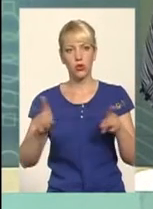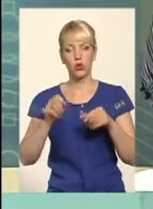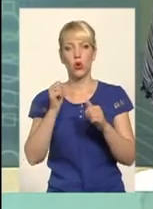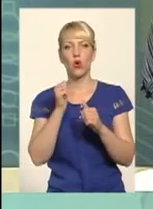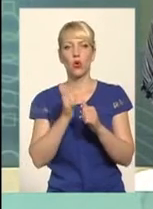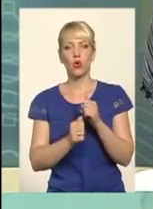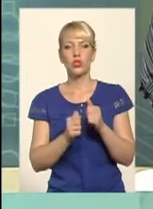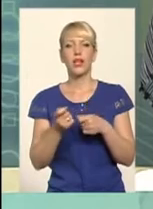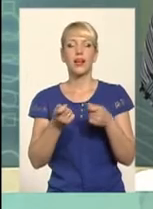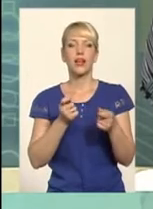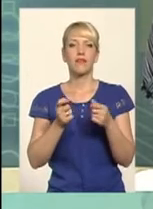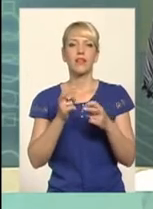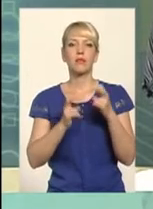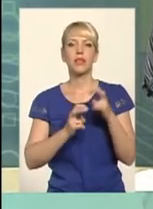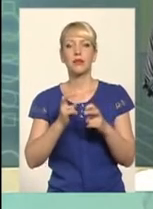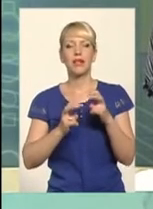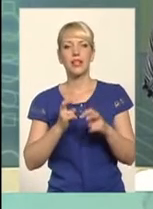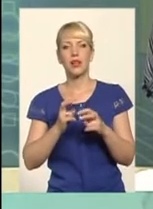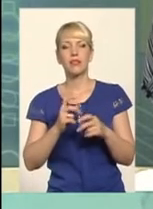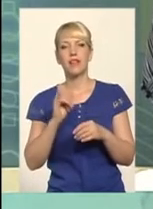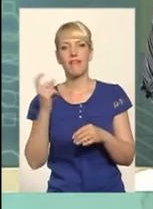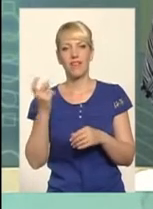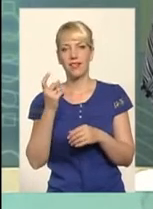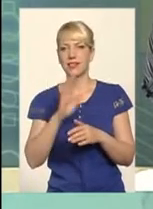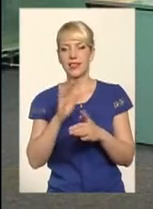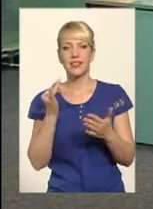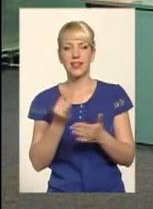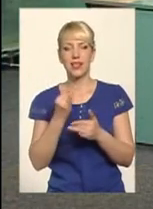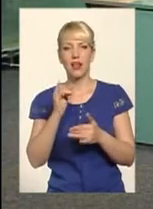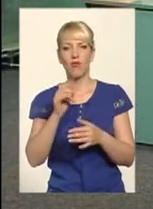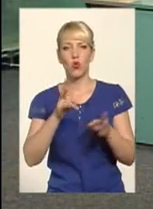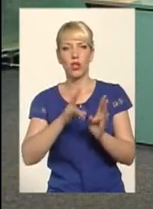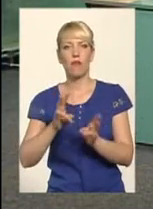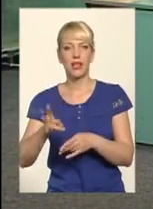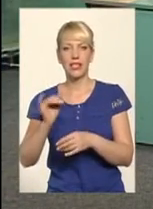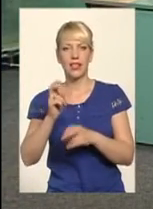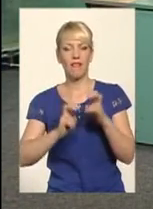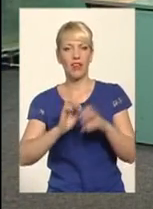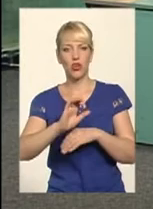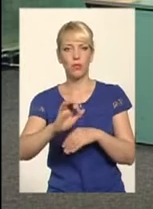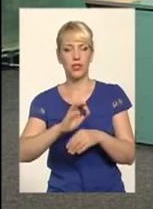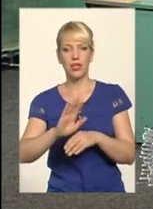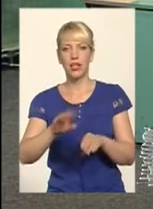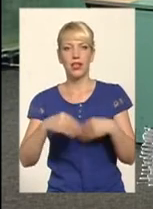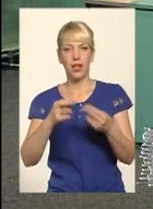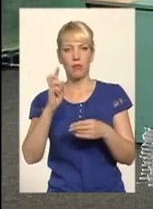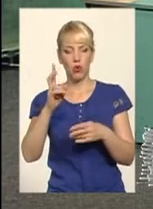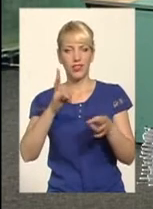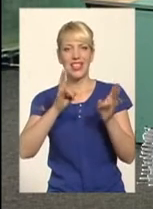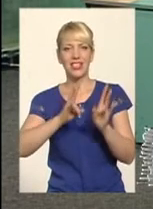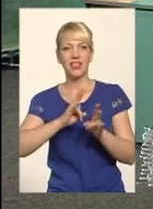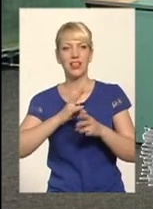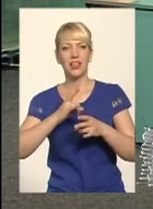керівник підприємства, особливо власник, не зацікавлений в травматизмі на виробництві або, не доведи Господь, нещасних